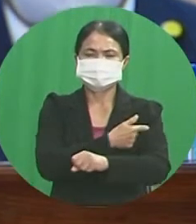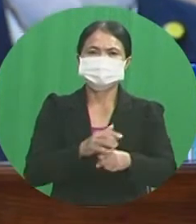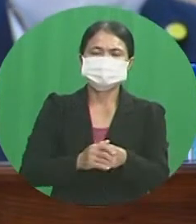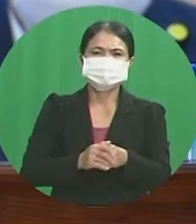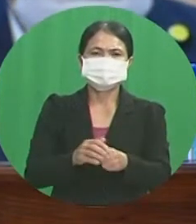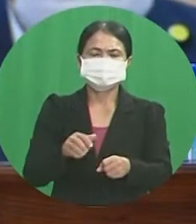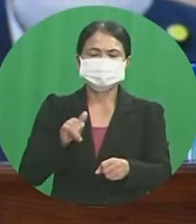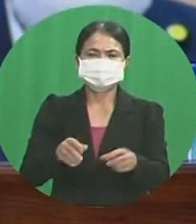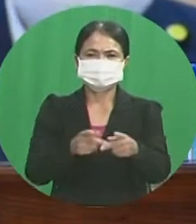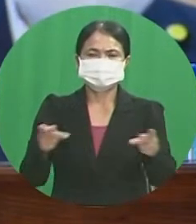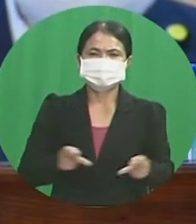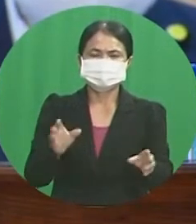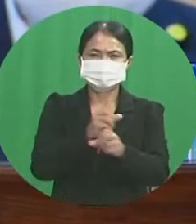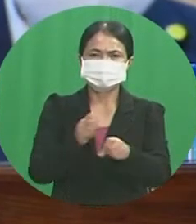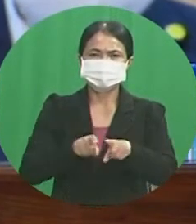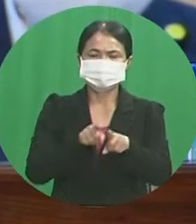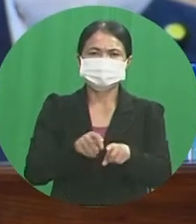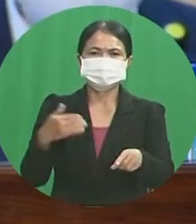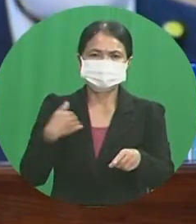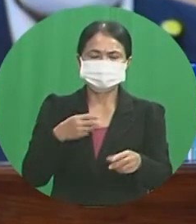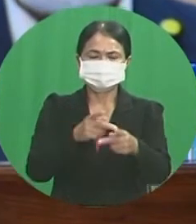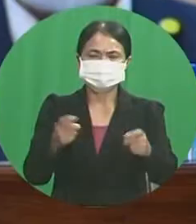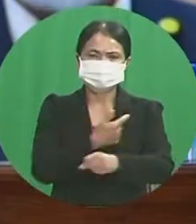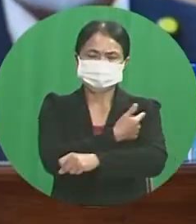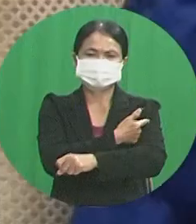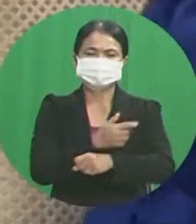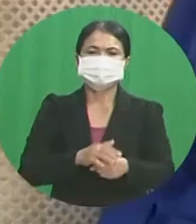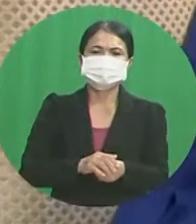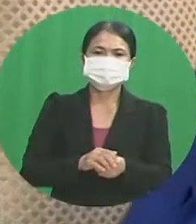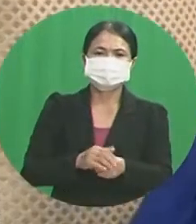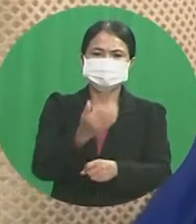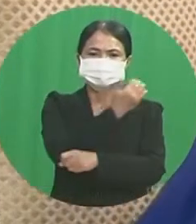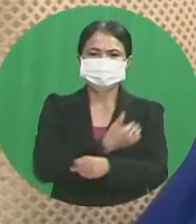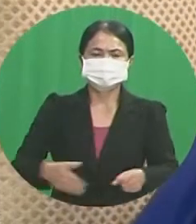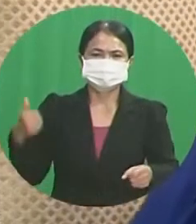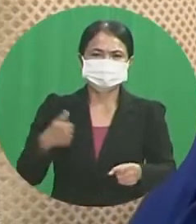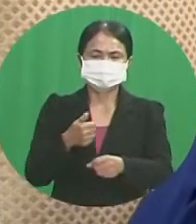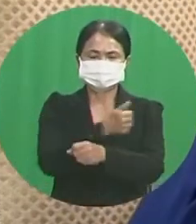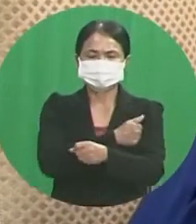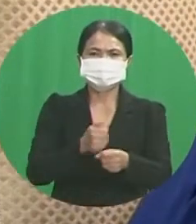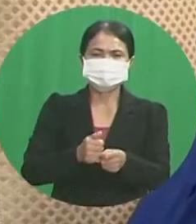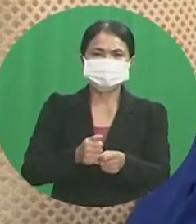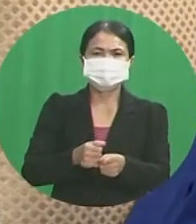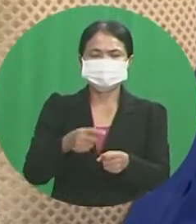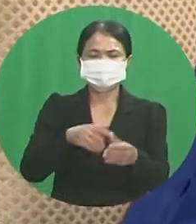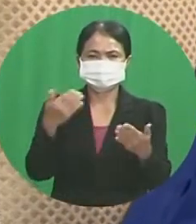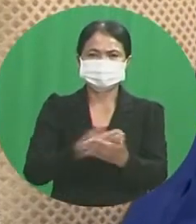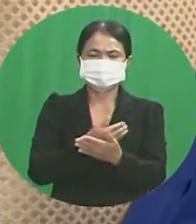ដោយចាក់នៅកន្លែងណាក៏បានដែរឲ្យតែមានកន្លែងចាក់សម្តេចតេជោនាយករដ្ឋមន្ត្រីបានបញ្ជាក់ជា